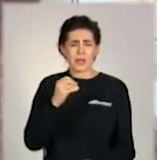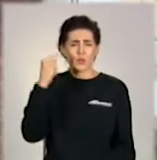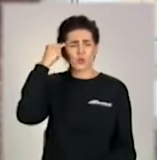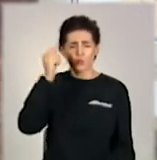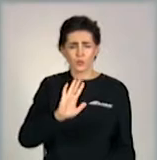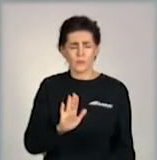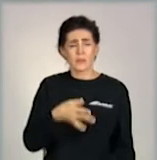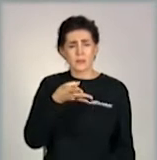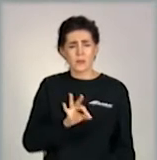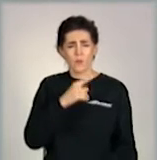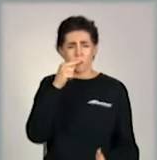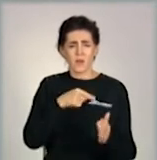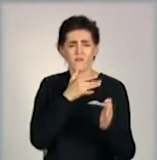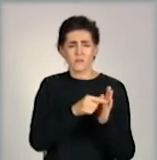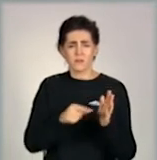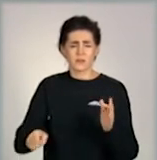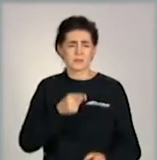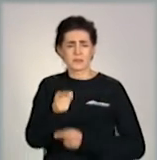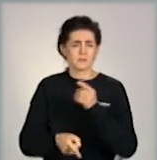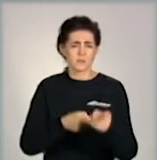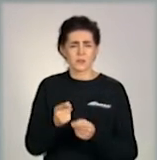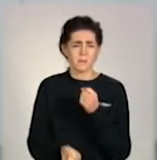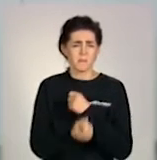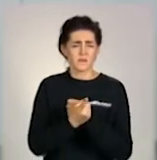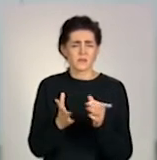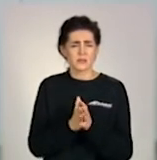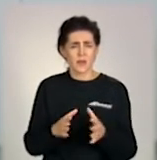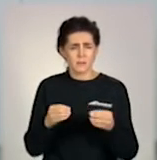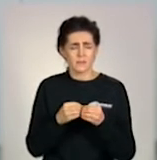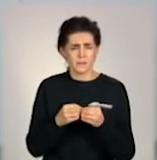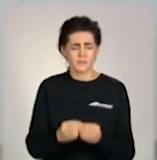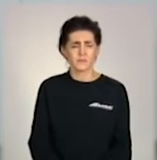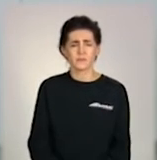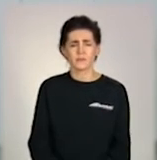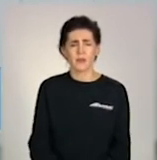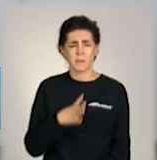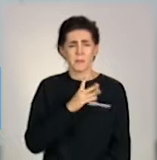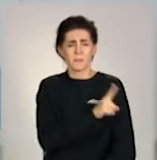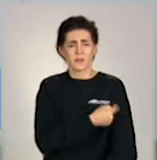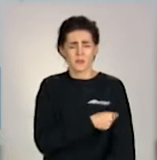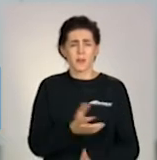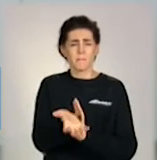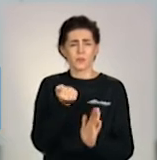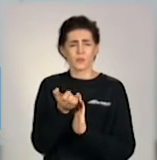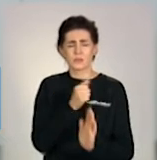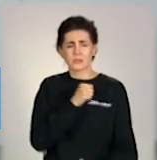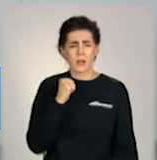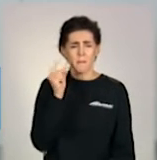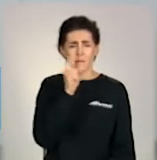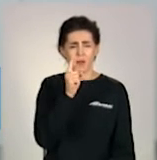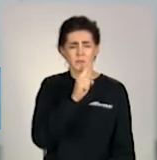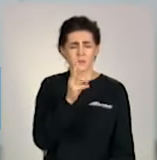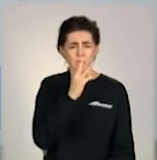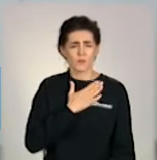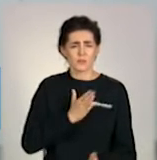Та відтоді багато змінилось, адже з'явилася сім'я. Устраивается на должность медсестры, она получает минимальную заработную плату. С